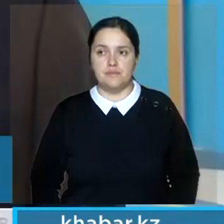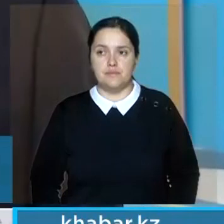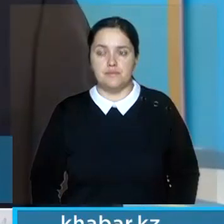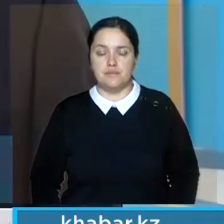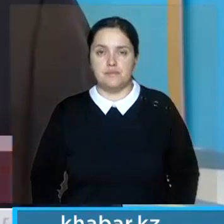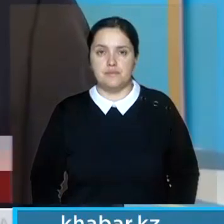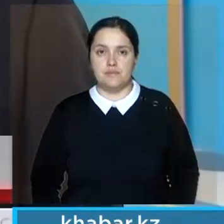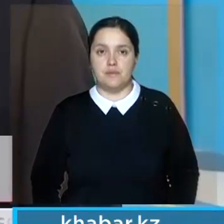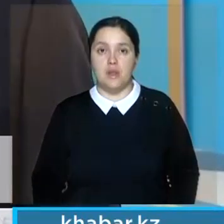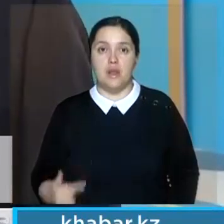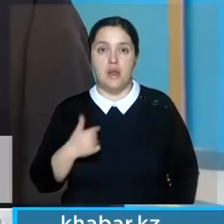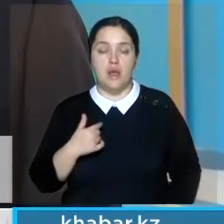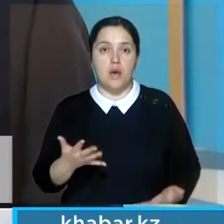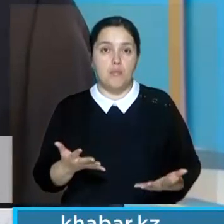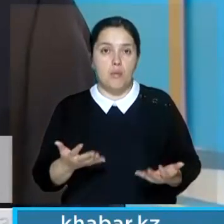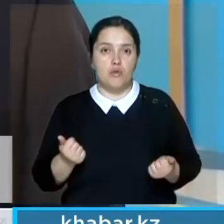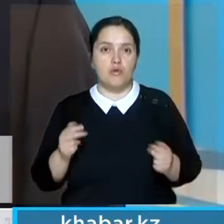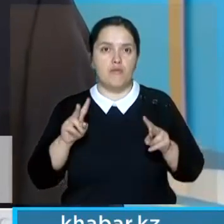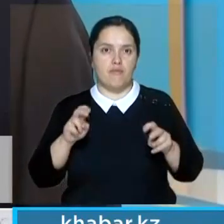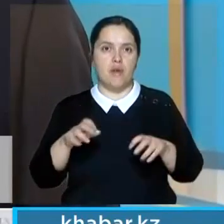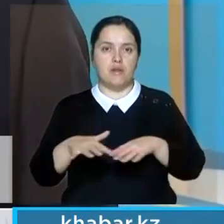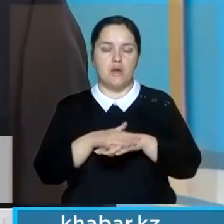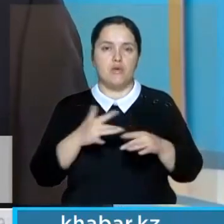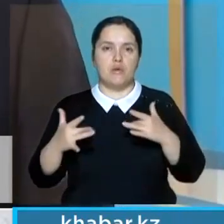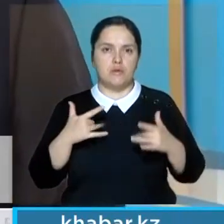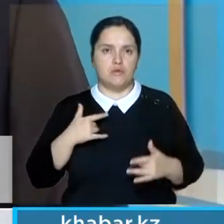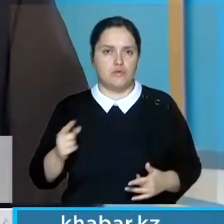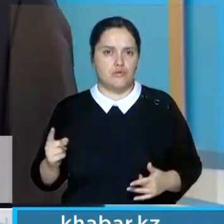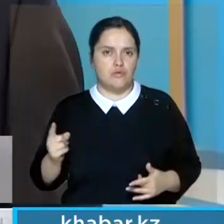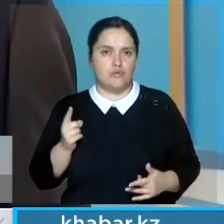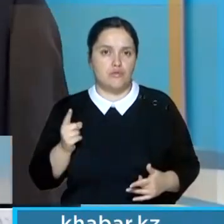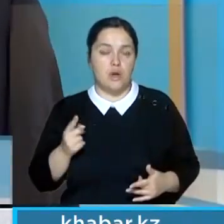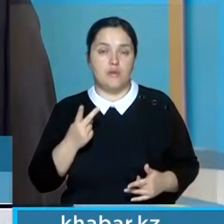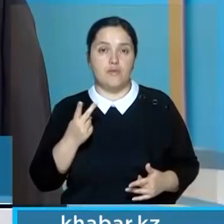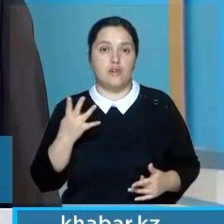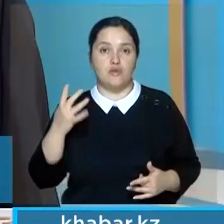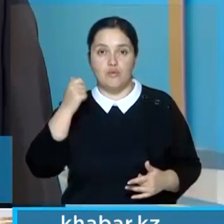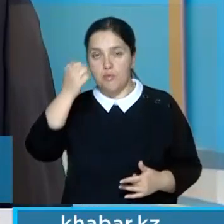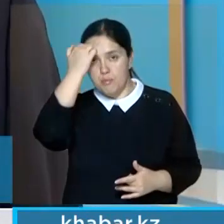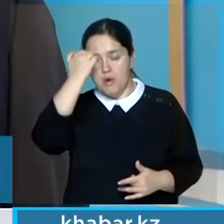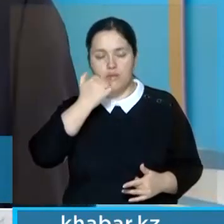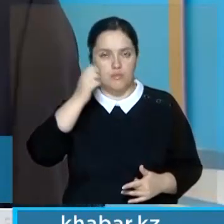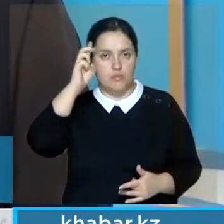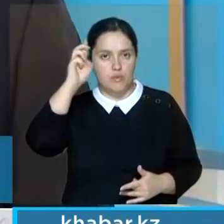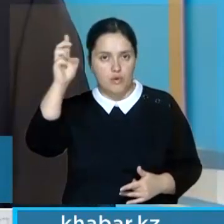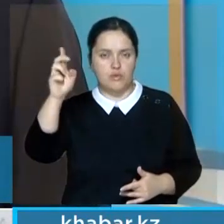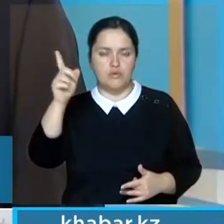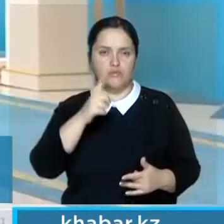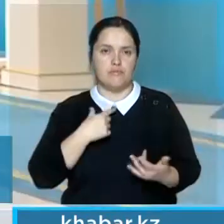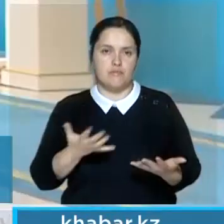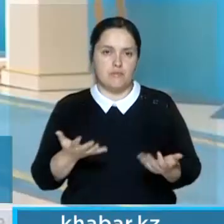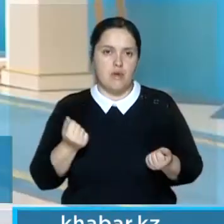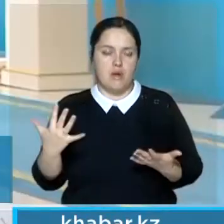Я получил звание народного артиста Казахстана. Эту награду я ждал 24 года. Спасибо Всевышнему, что я получил это